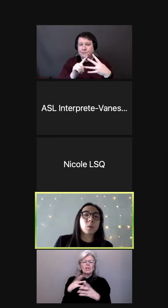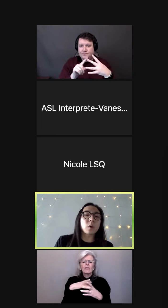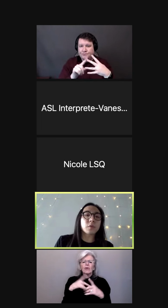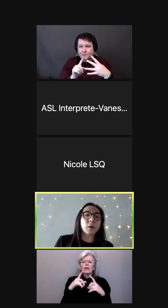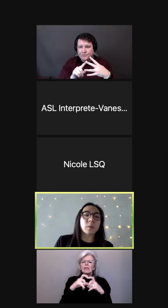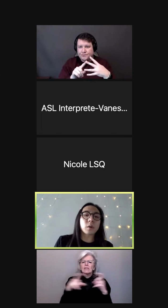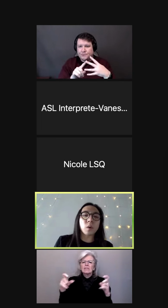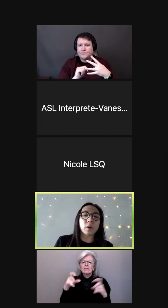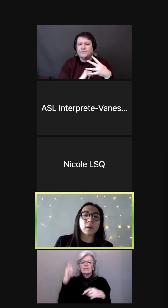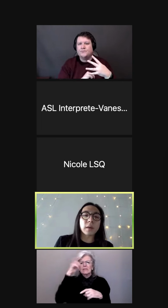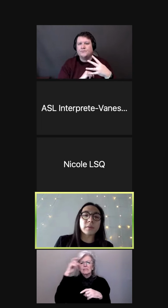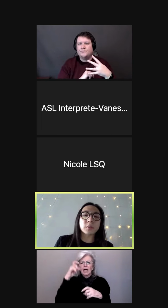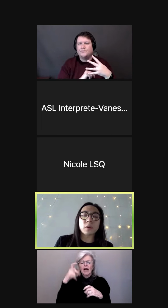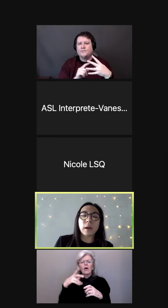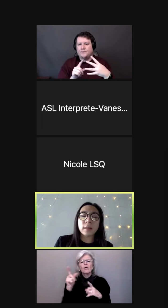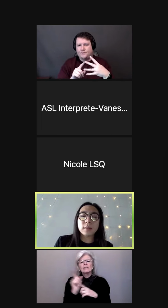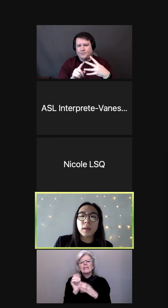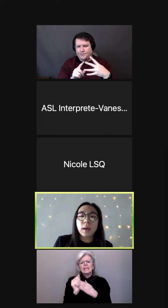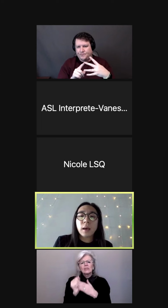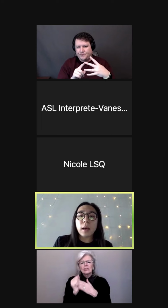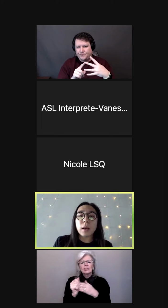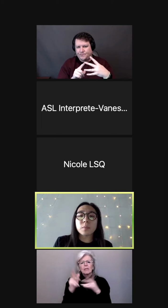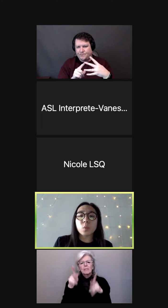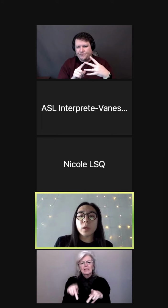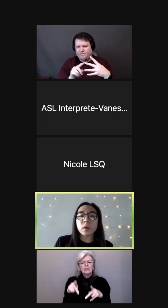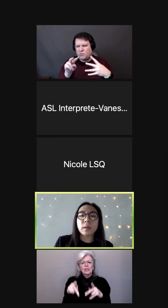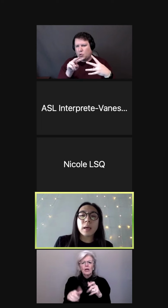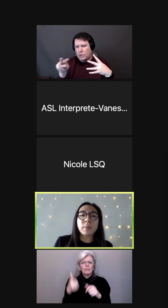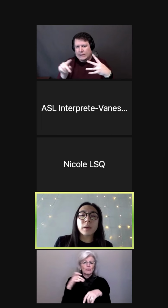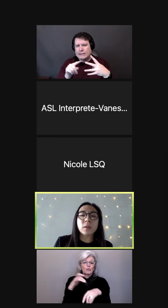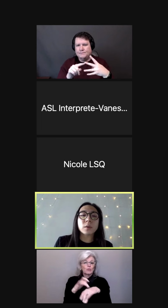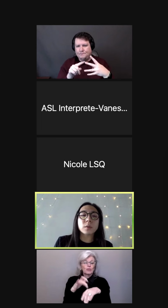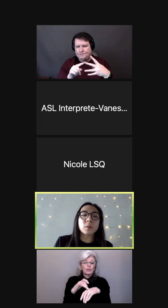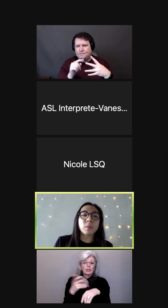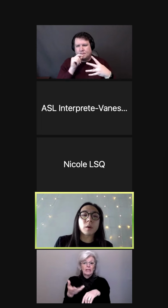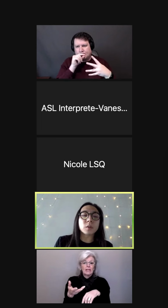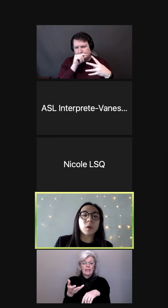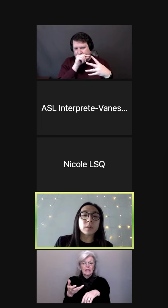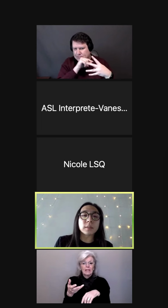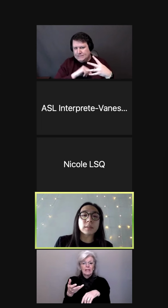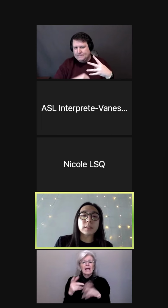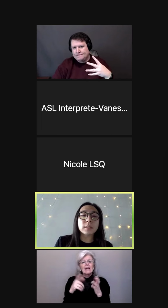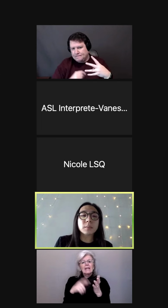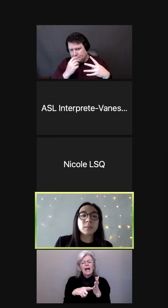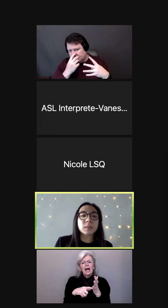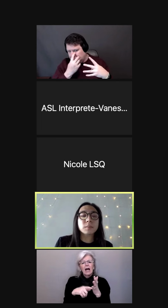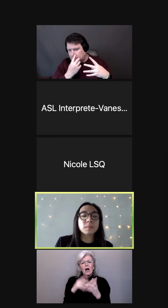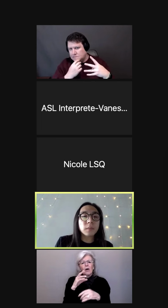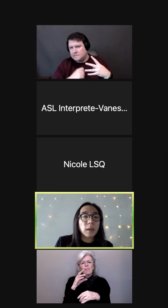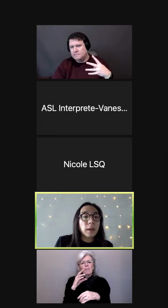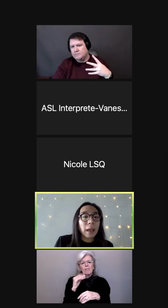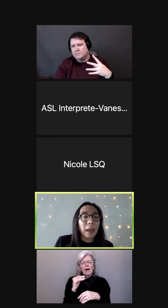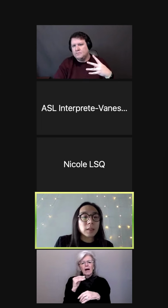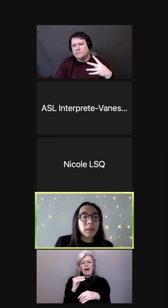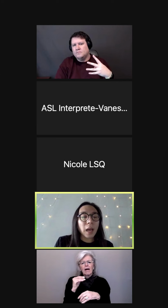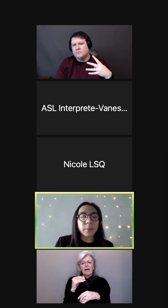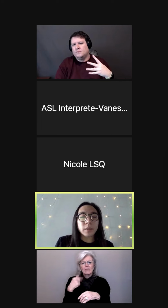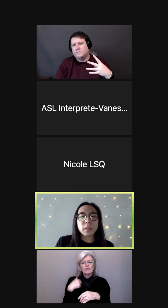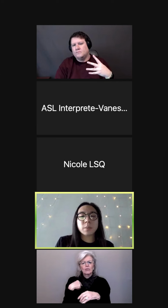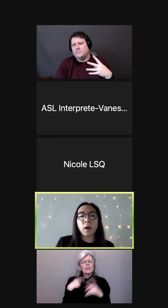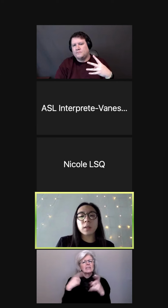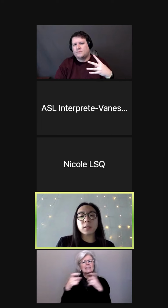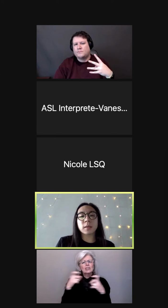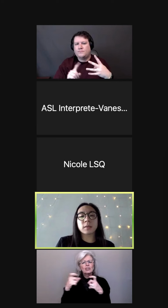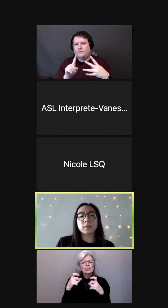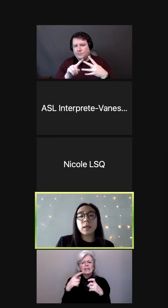Le leadership des personnes plus touchées lorsqu'on parle... Nous sommes dirigés par ceux